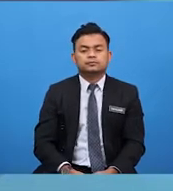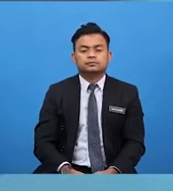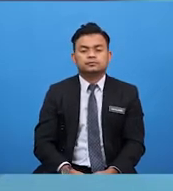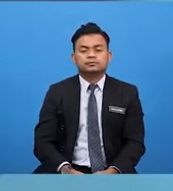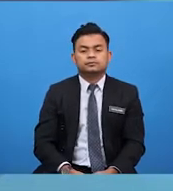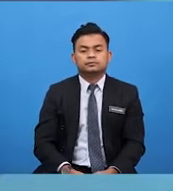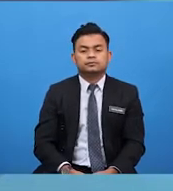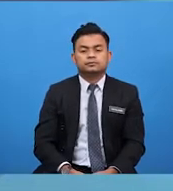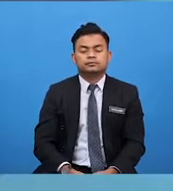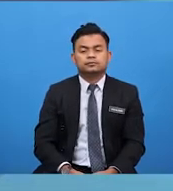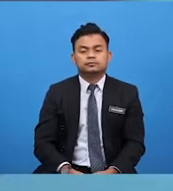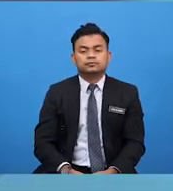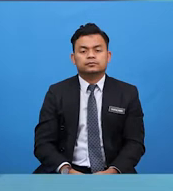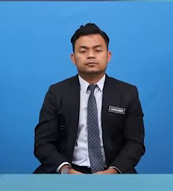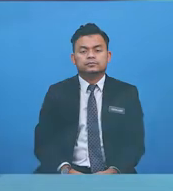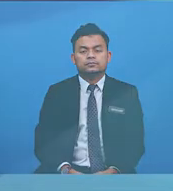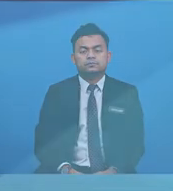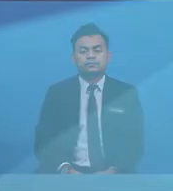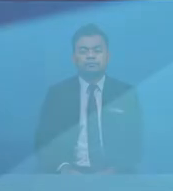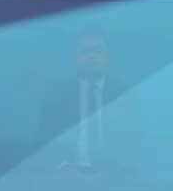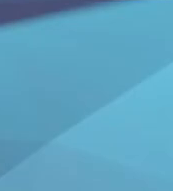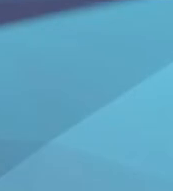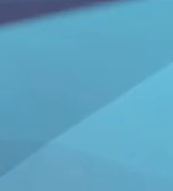silikat keseluruhan kain.